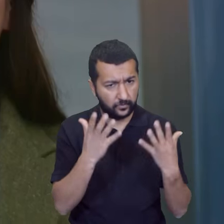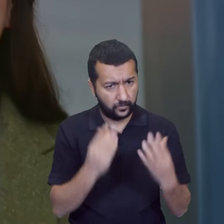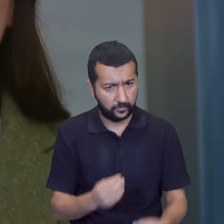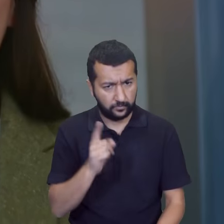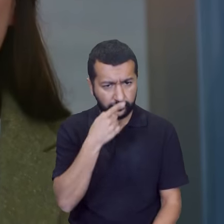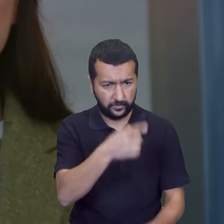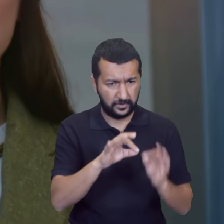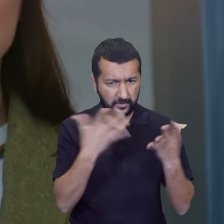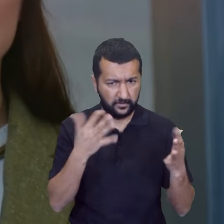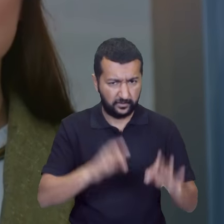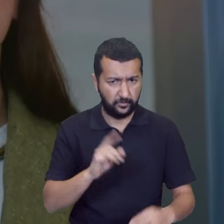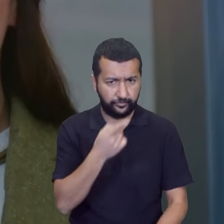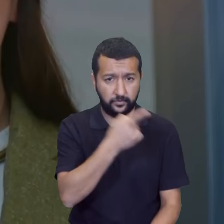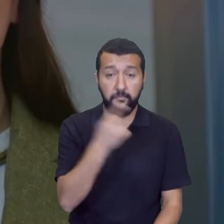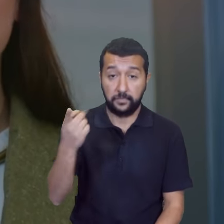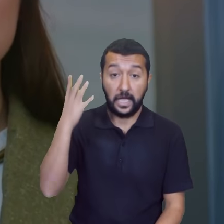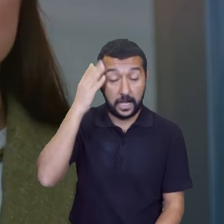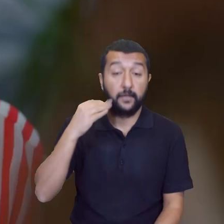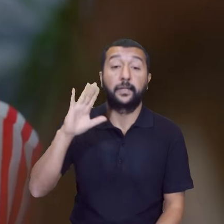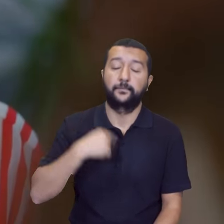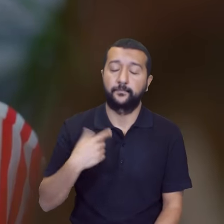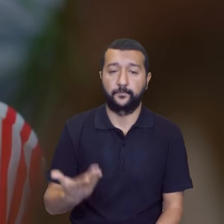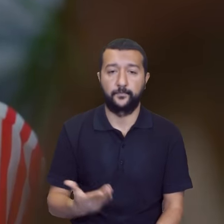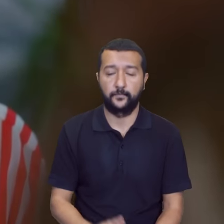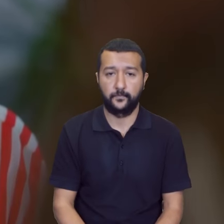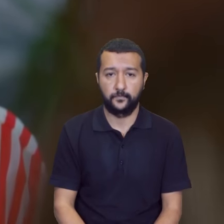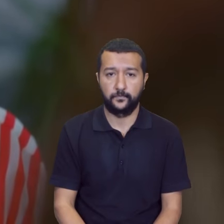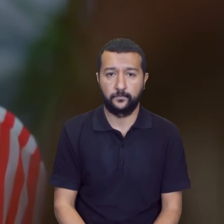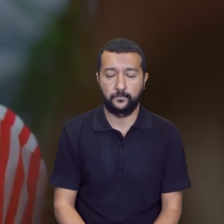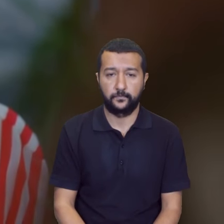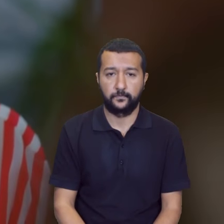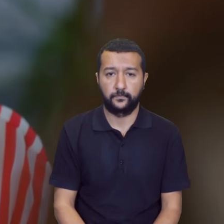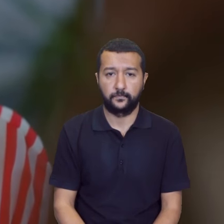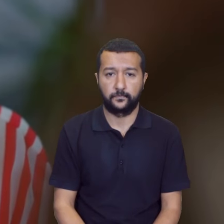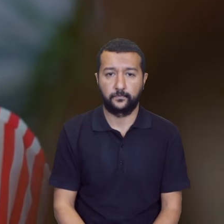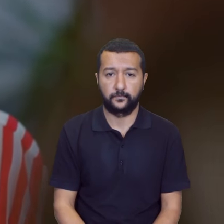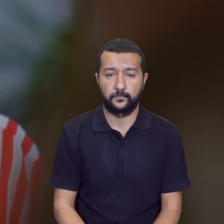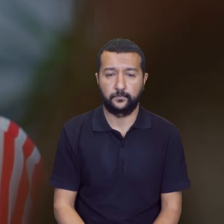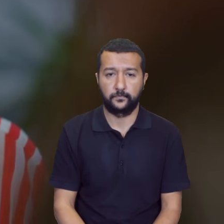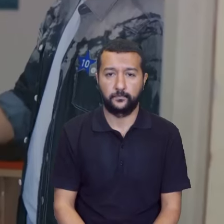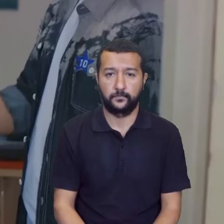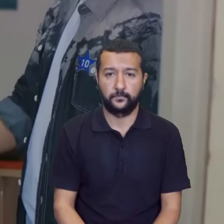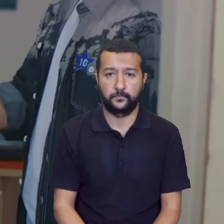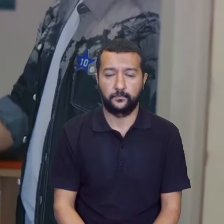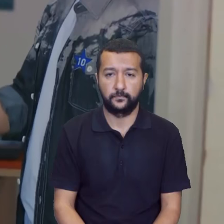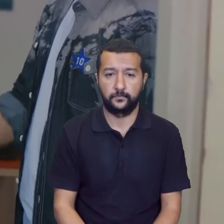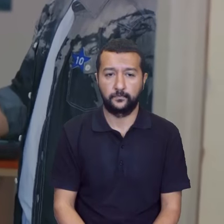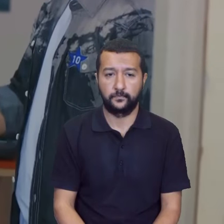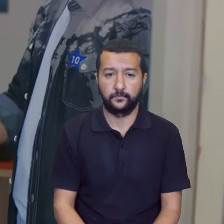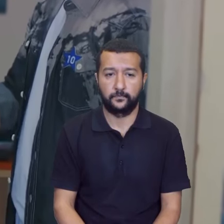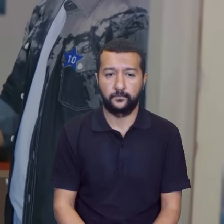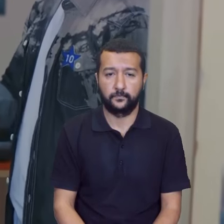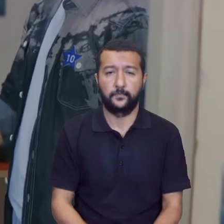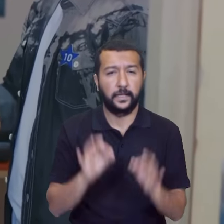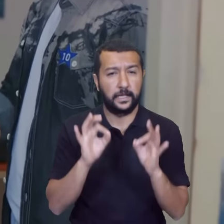ya? Bu ne demek oluyor şimdi? Bir anlasam. Sevda şaşkın düşünüyor. Yadigar'la el ele